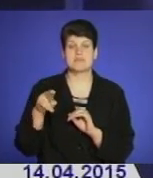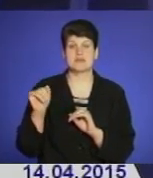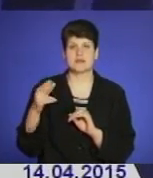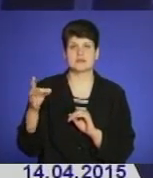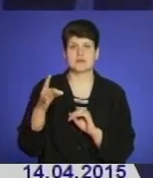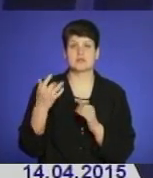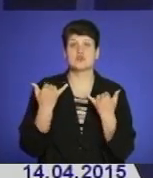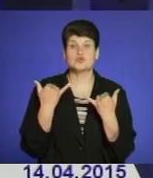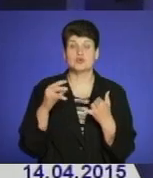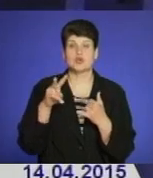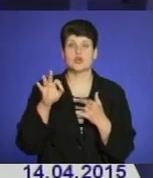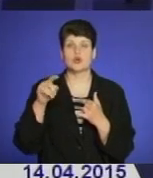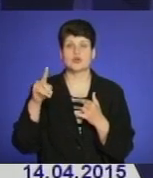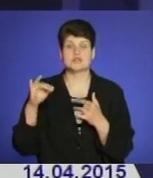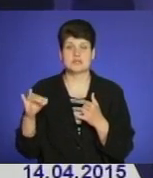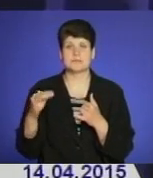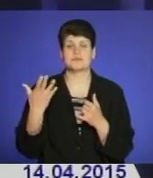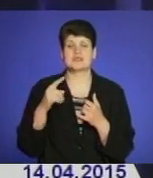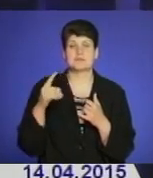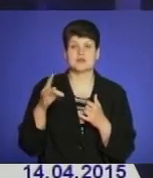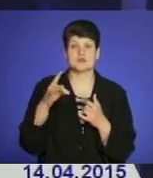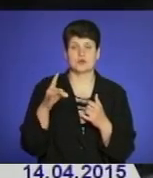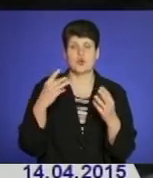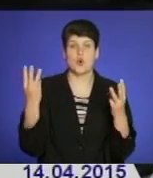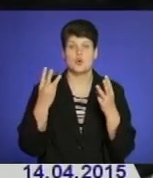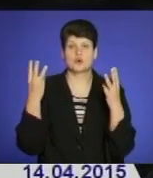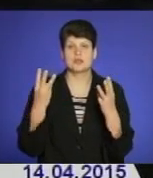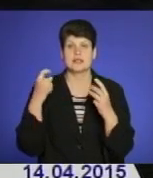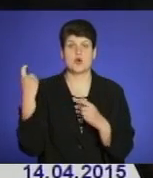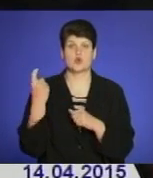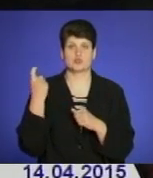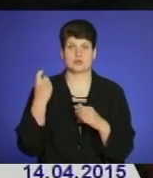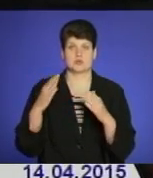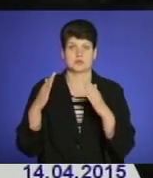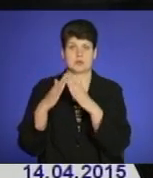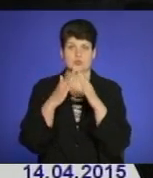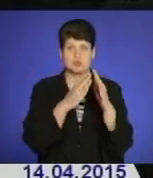Збаразького району, в селі Нижбірок Гусятинського району, де загорілися господарські будівлі.